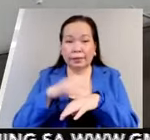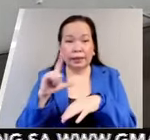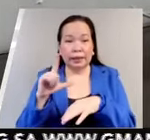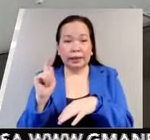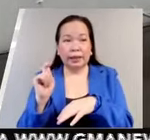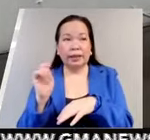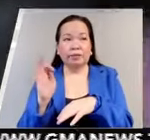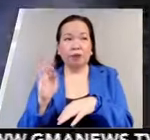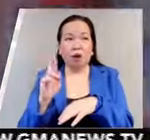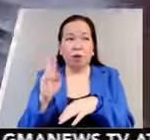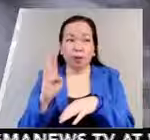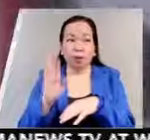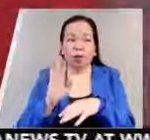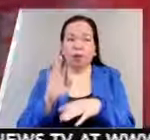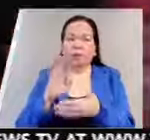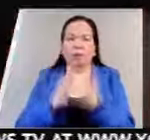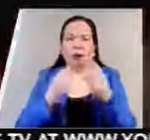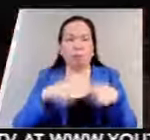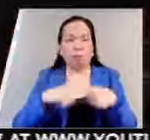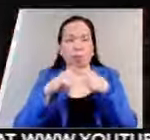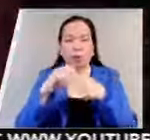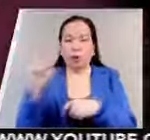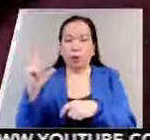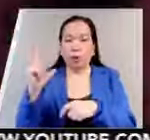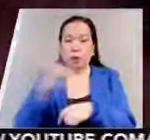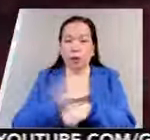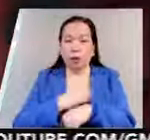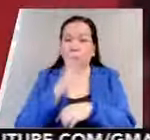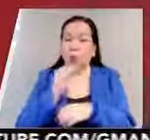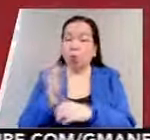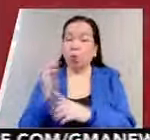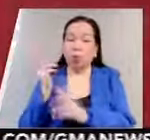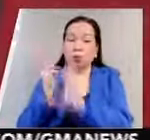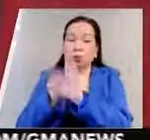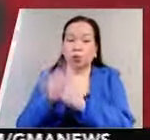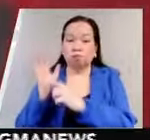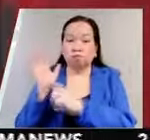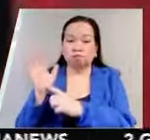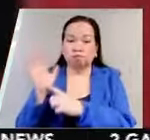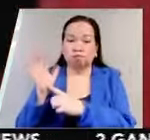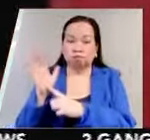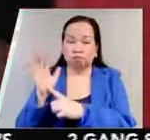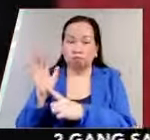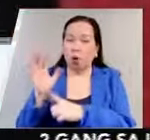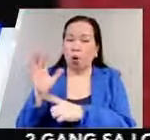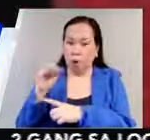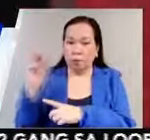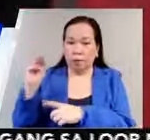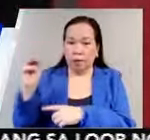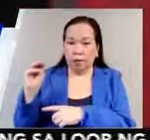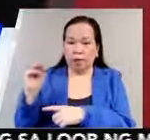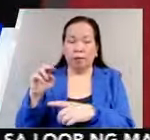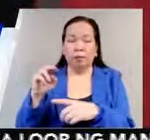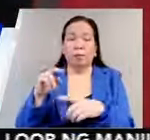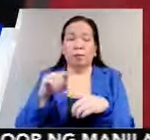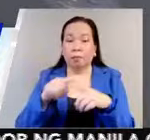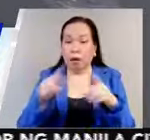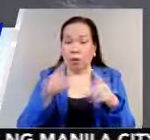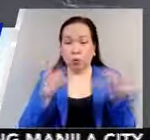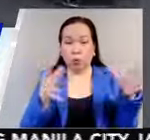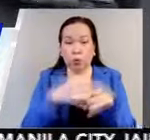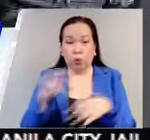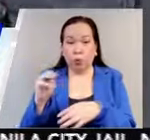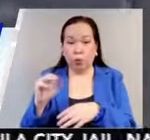din ng 30 araw ang mga sasama sa Tigil Pasada. Pero ang manibela, magtitigil pasada pa rin sa Lunes at